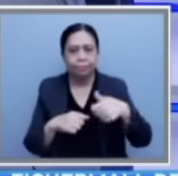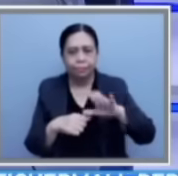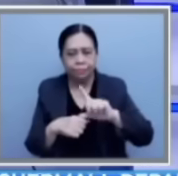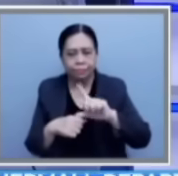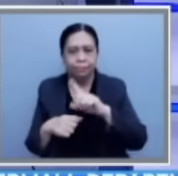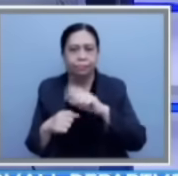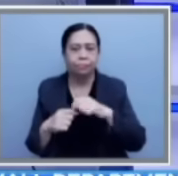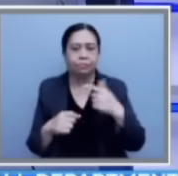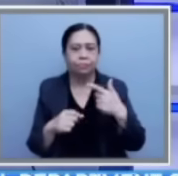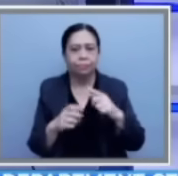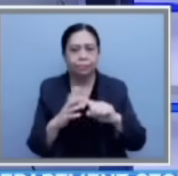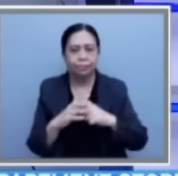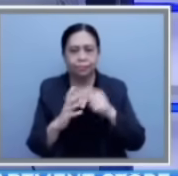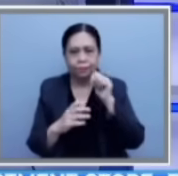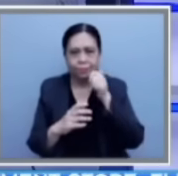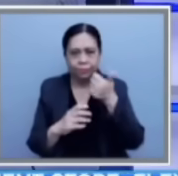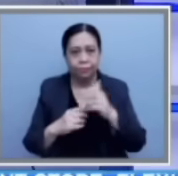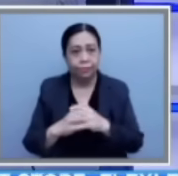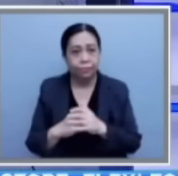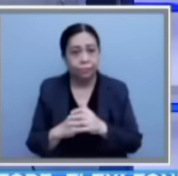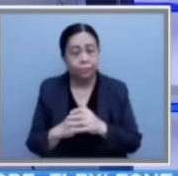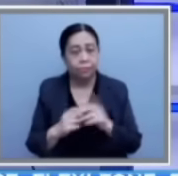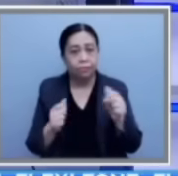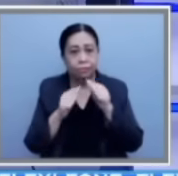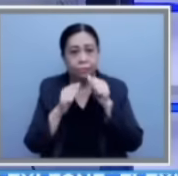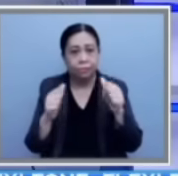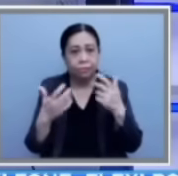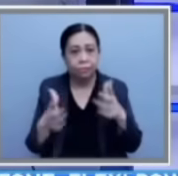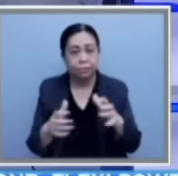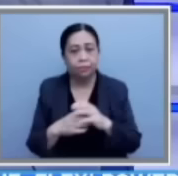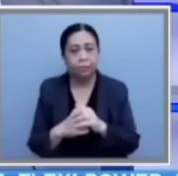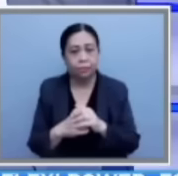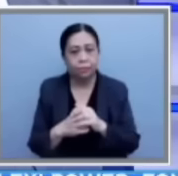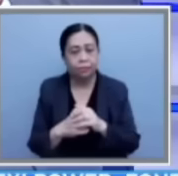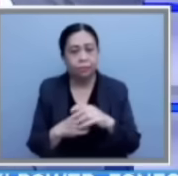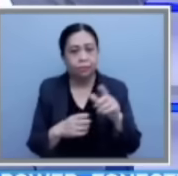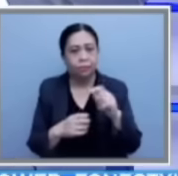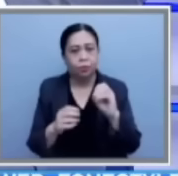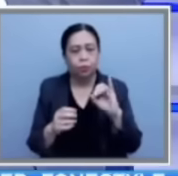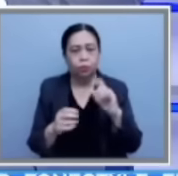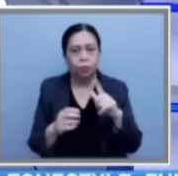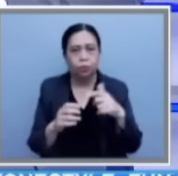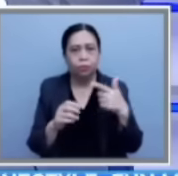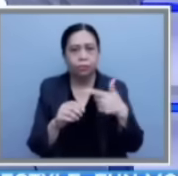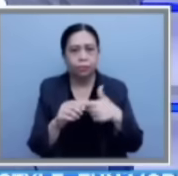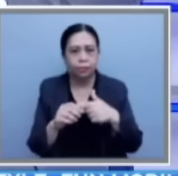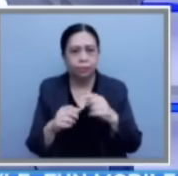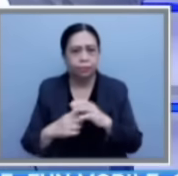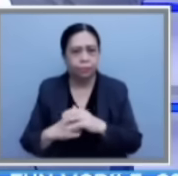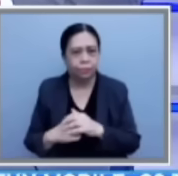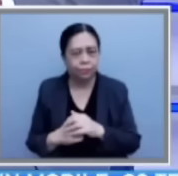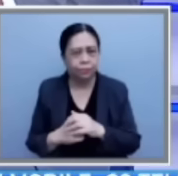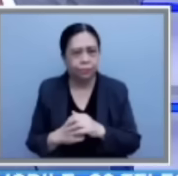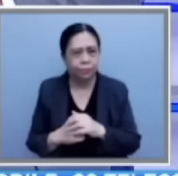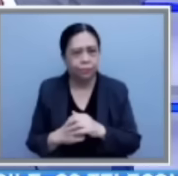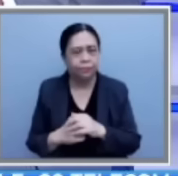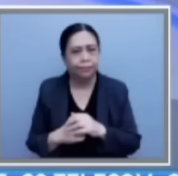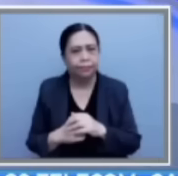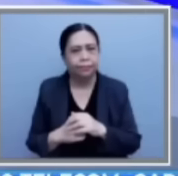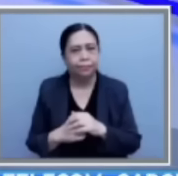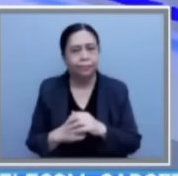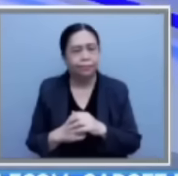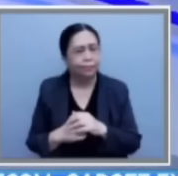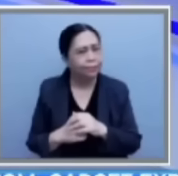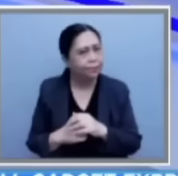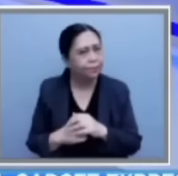simula po bukas at nag-announce na nga po ang ang ilang oil companies 40 centavos per liter ang increase po sa diesel naku